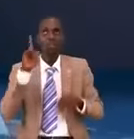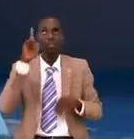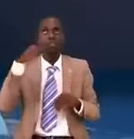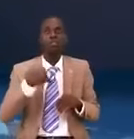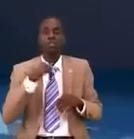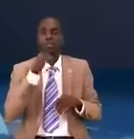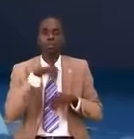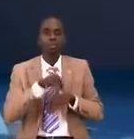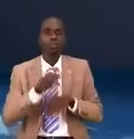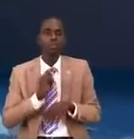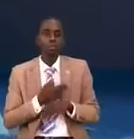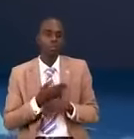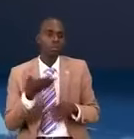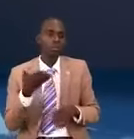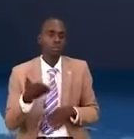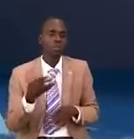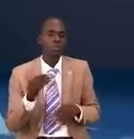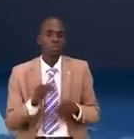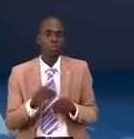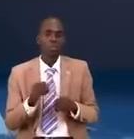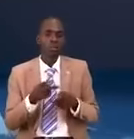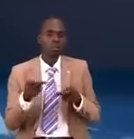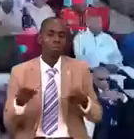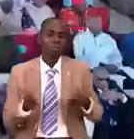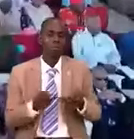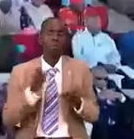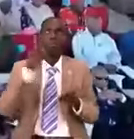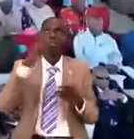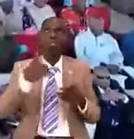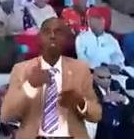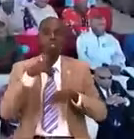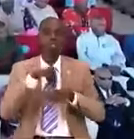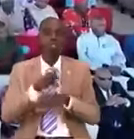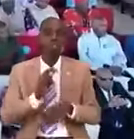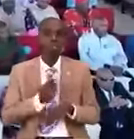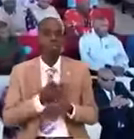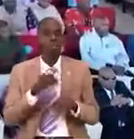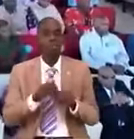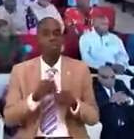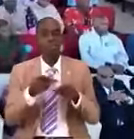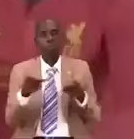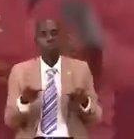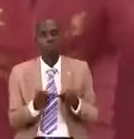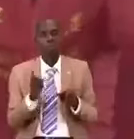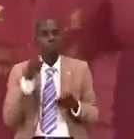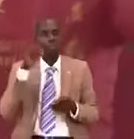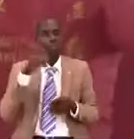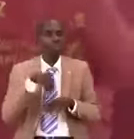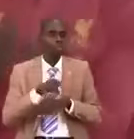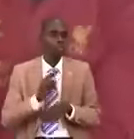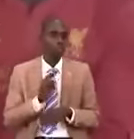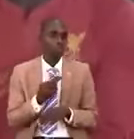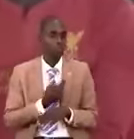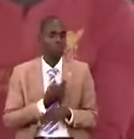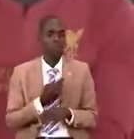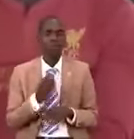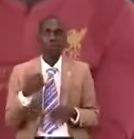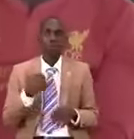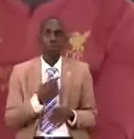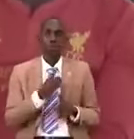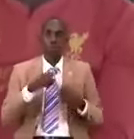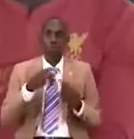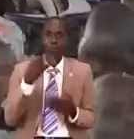où nous irons c'est là où nous envoie que nous irons c'est là où notre succès se trouve ton succès viendra